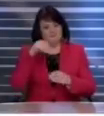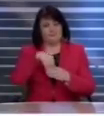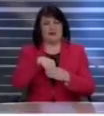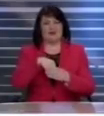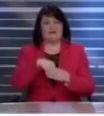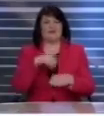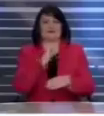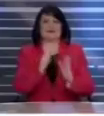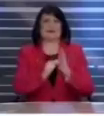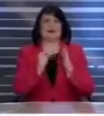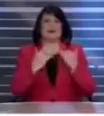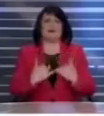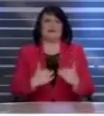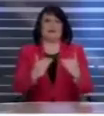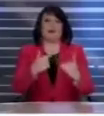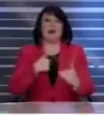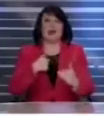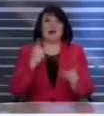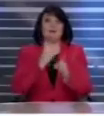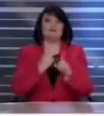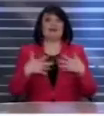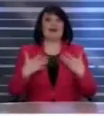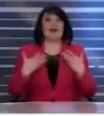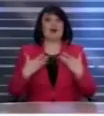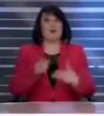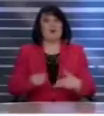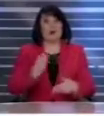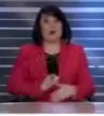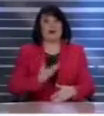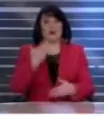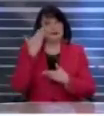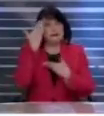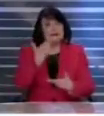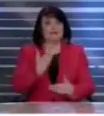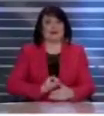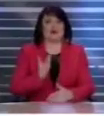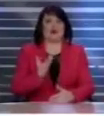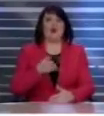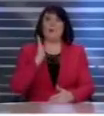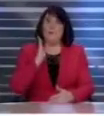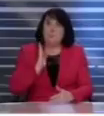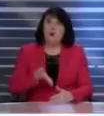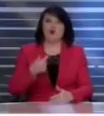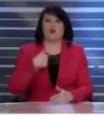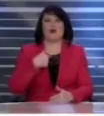κύριε Πρόεδρε της Βουλής. Είμαι όλος ιδιαίτερος χαρούμενος, αλλά και τιμή αισθάνομαι που μπορώ να